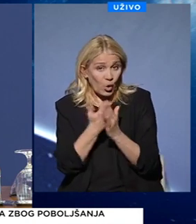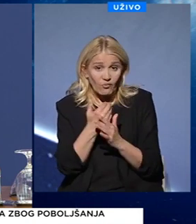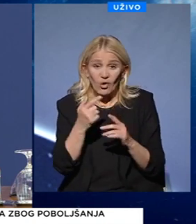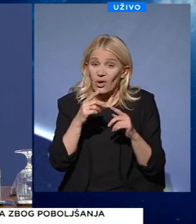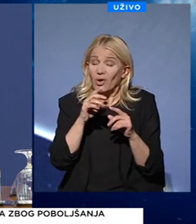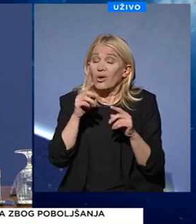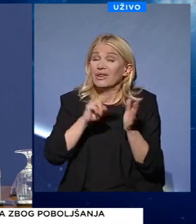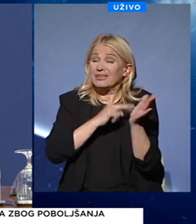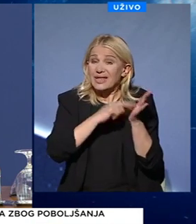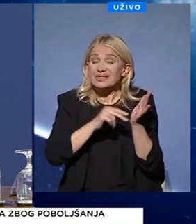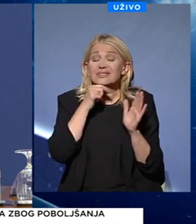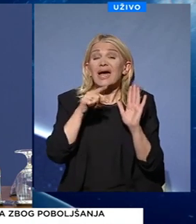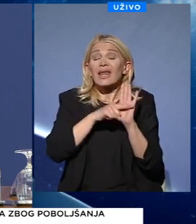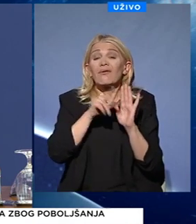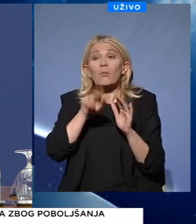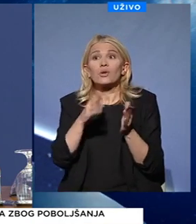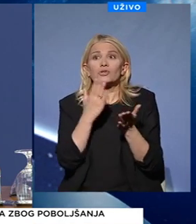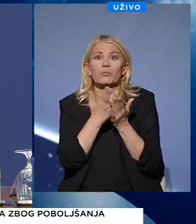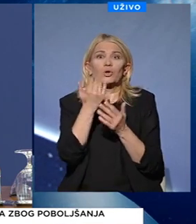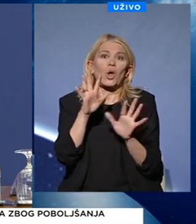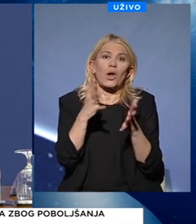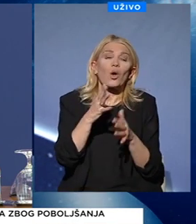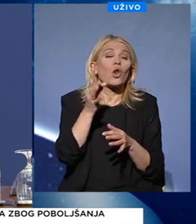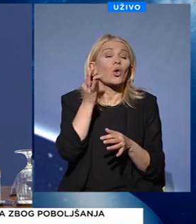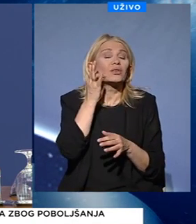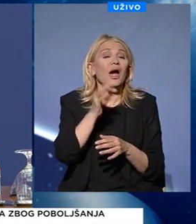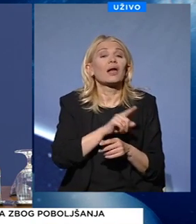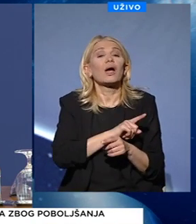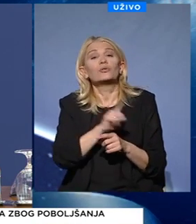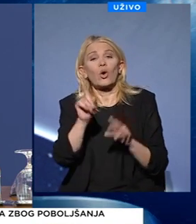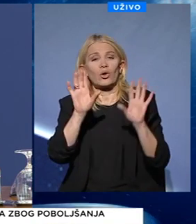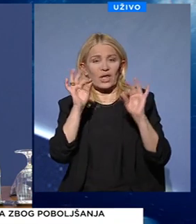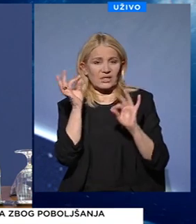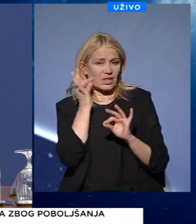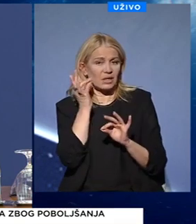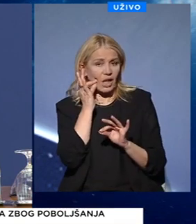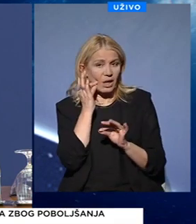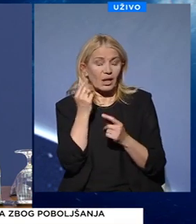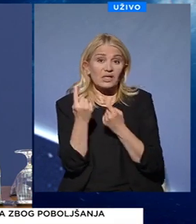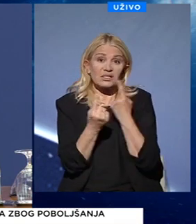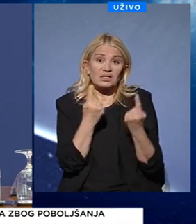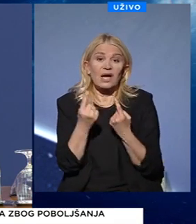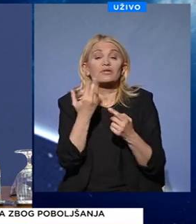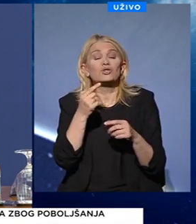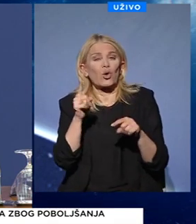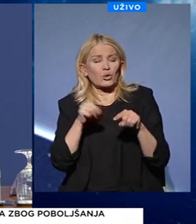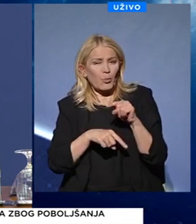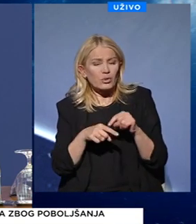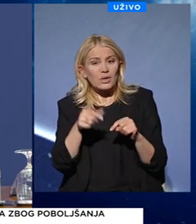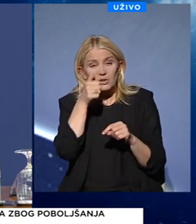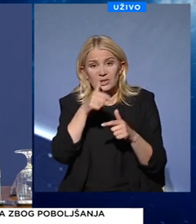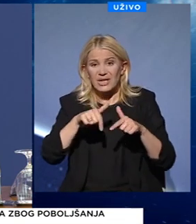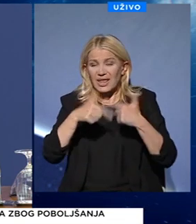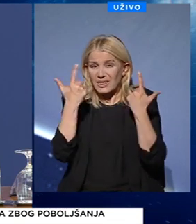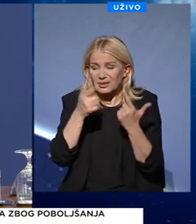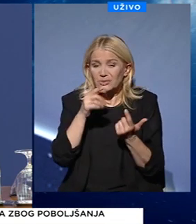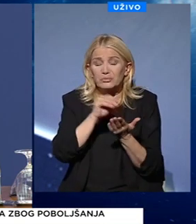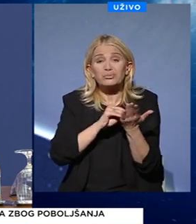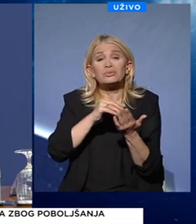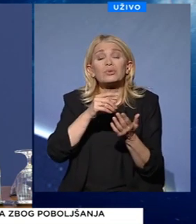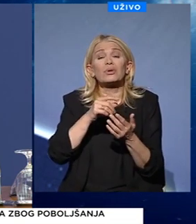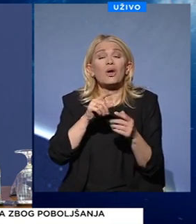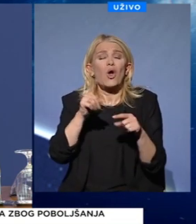za negativan test može biti od nekoliko dana, pa čak i do desetak dana, u zavisnosti od otpusta, što se jasno definiše u otpusnoj